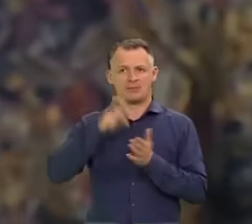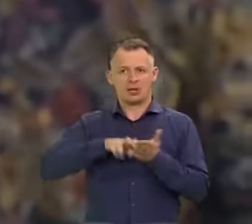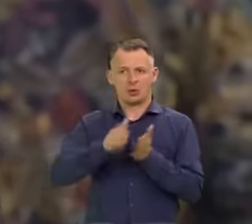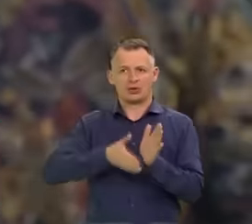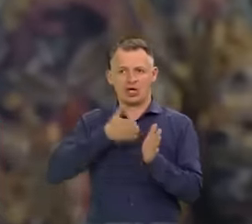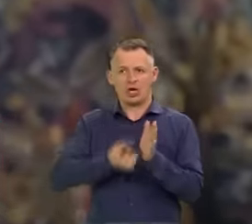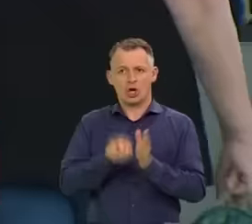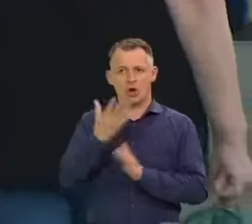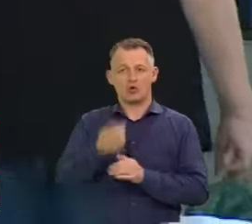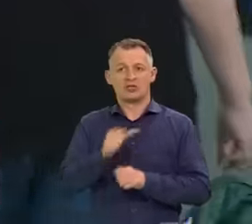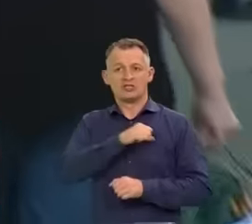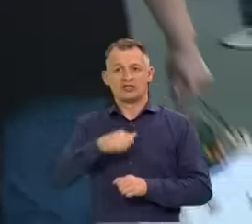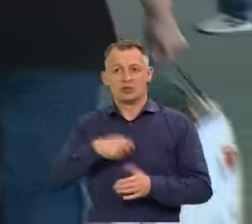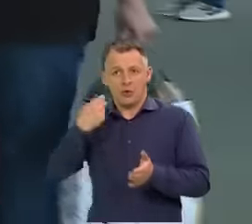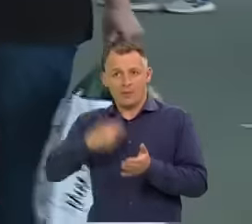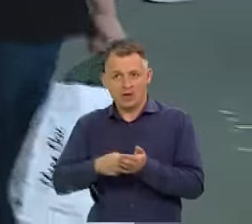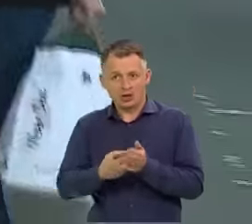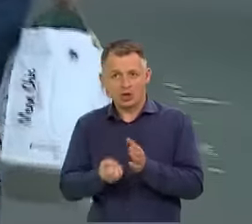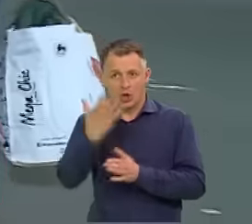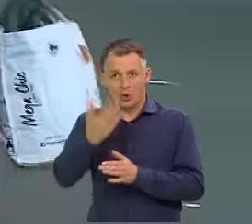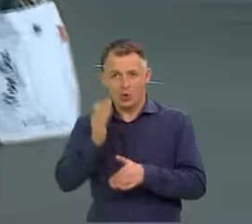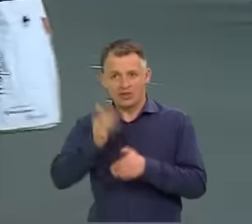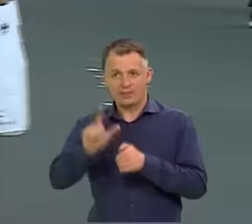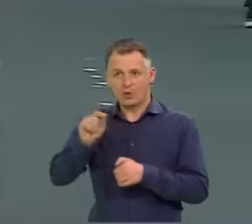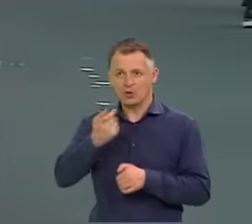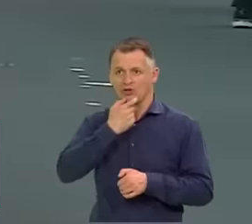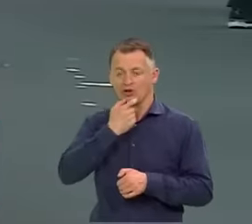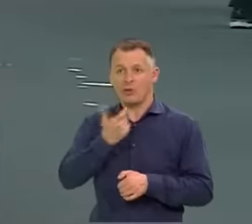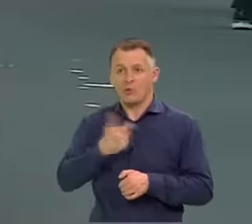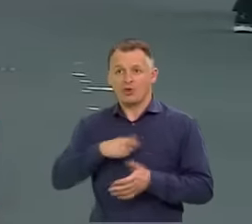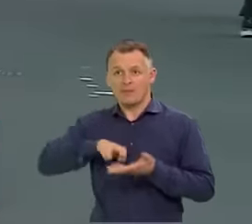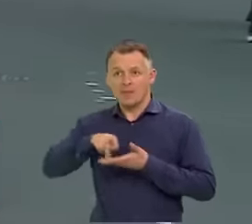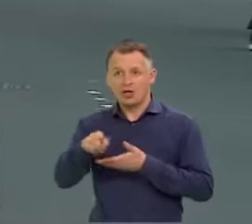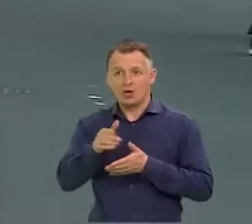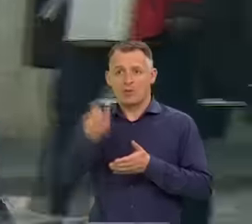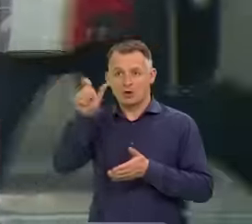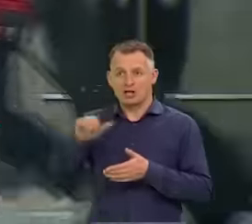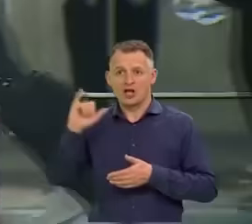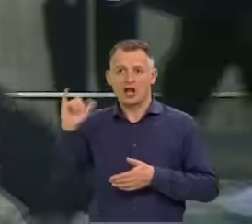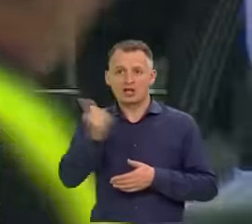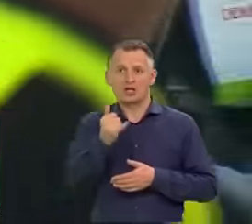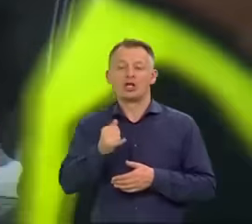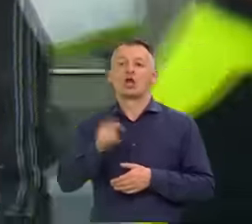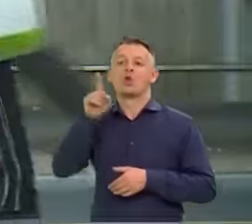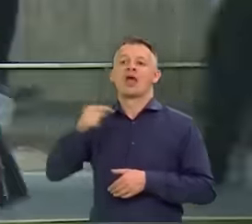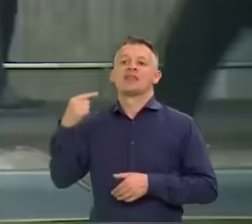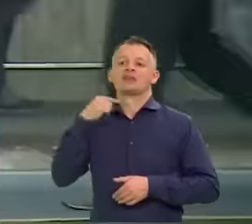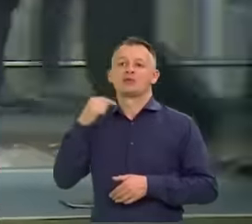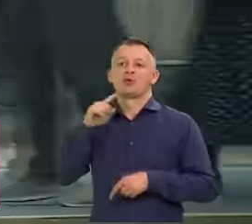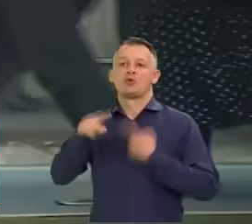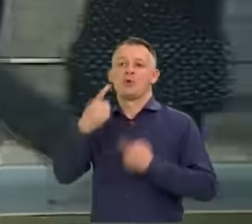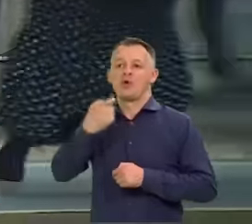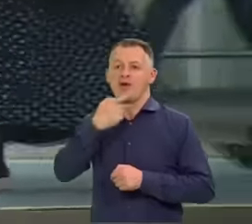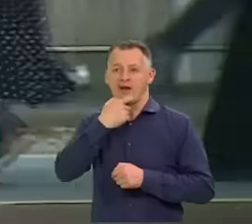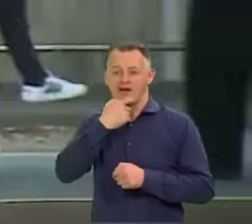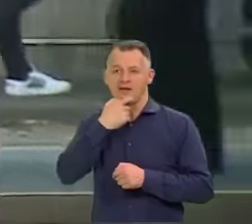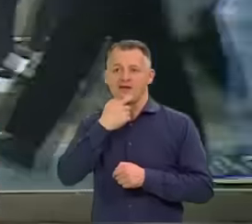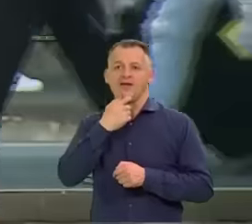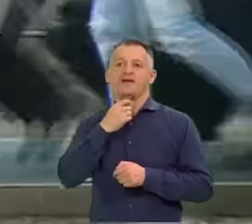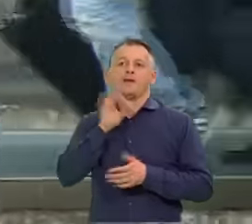nou achiziționat în ultimii 20 de ani ar putea circula cu călători abia în decembrie, adică la un an distanță de la